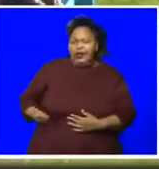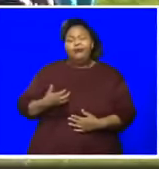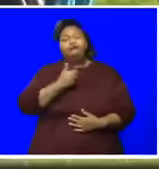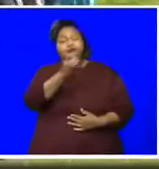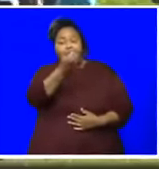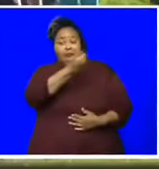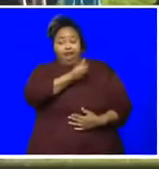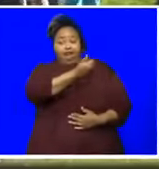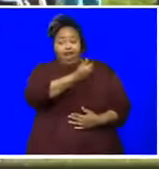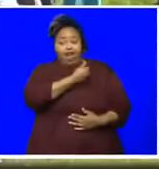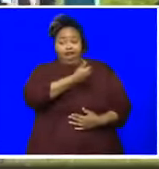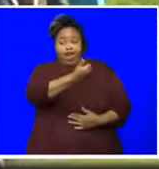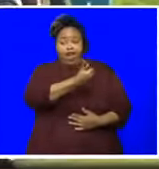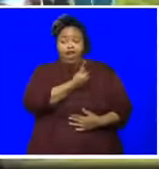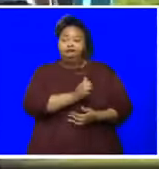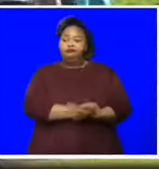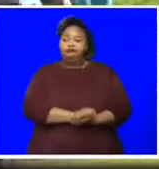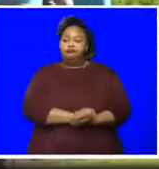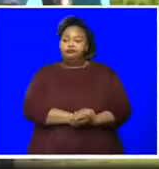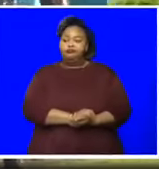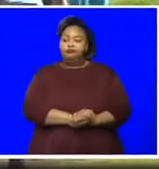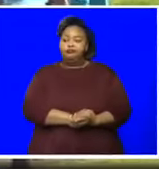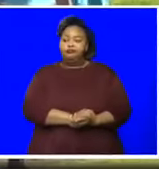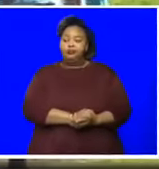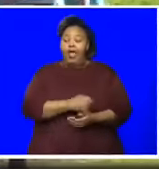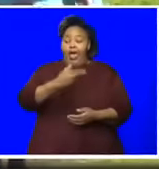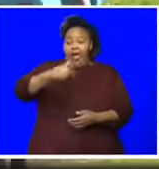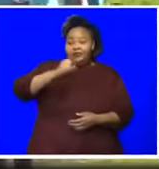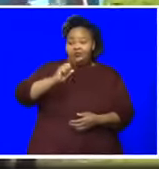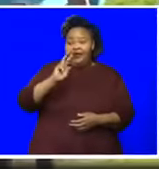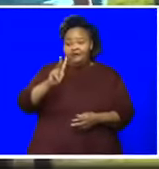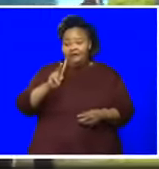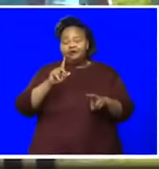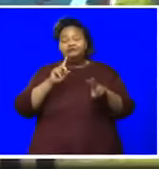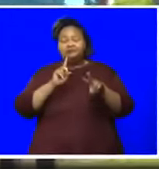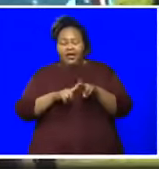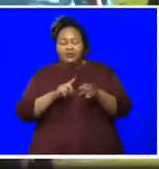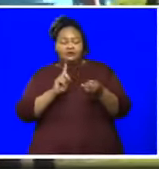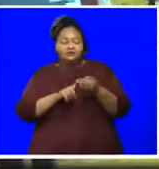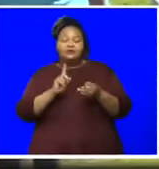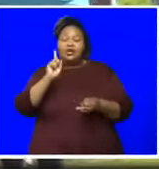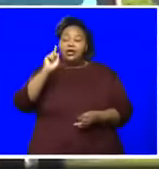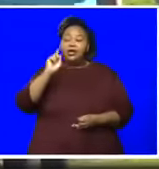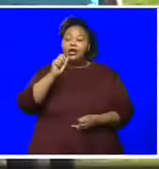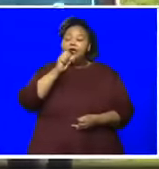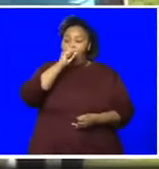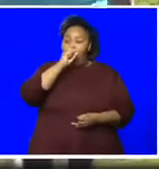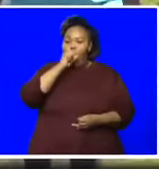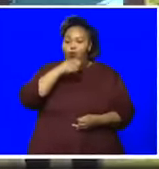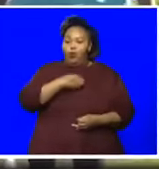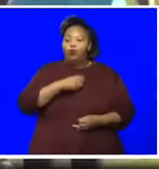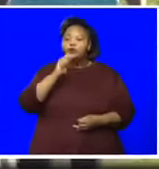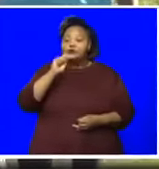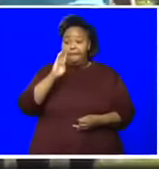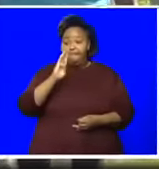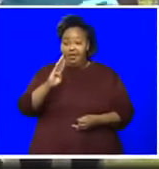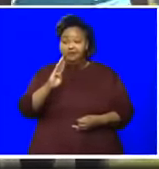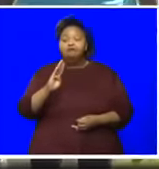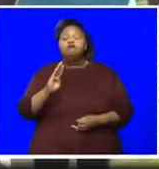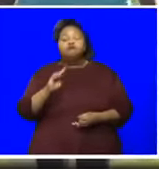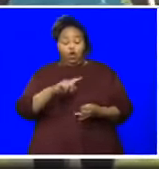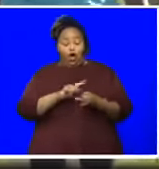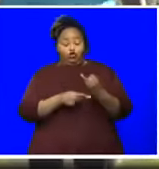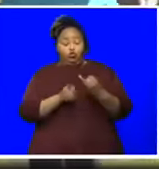le-high sesihluphe kaningi. Yebo nayo infection njenge-HIV ne-TB nayo i-contributile kodwa-ke vele kubalekile